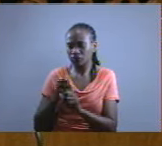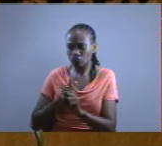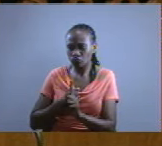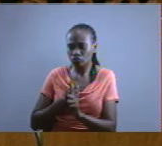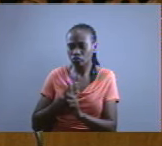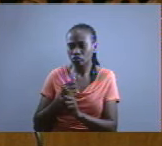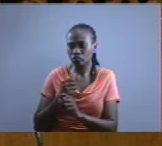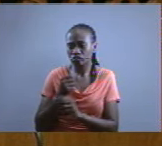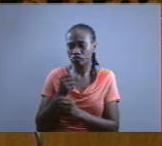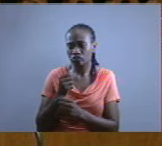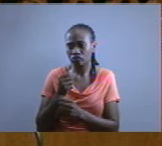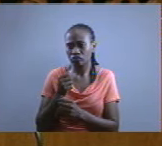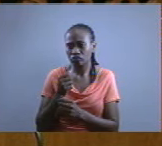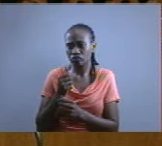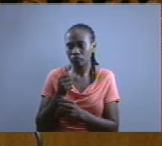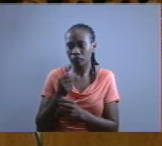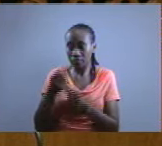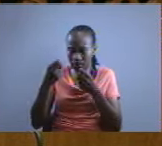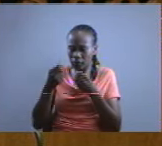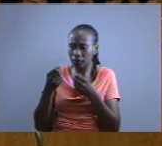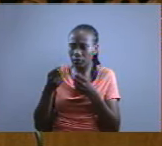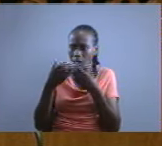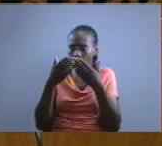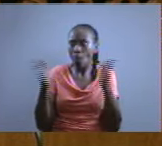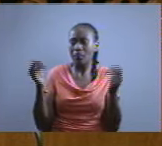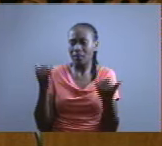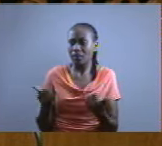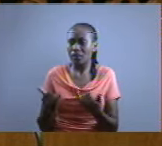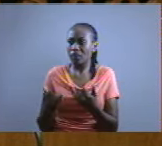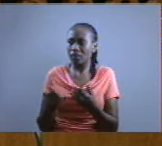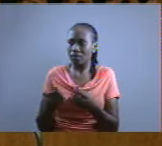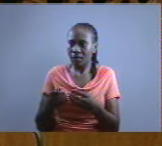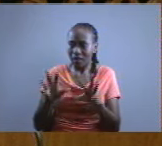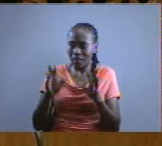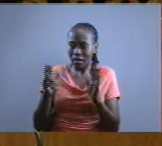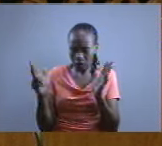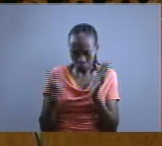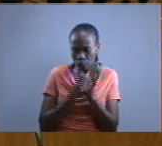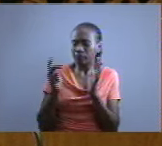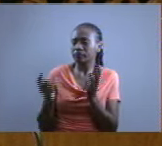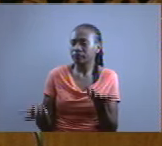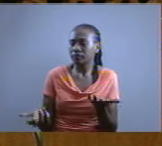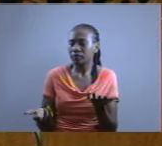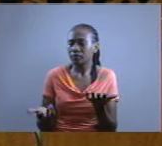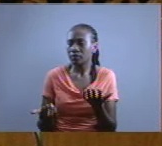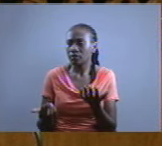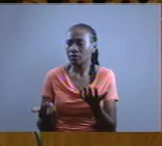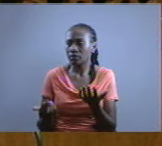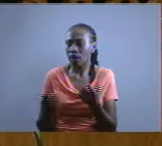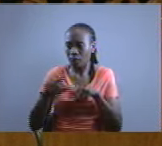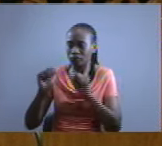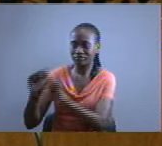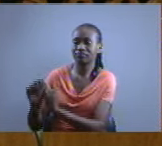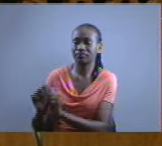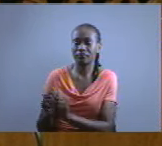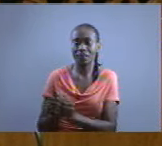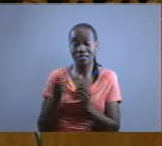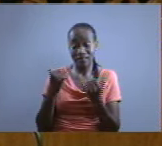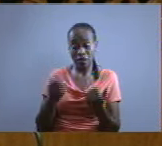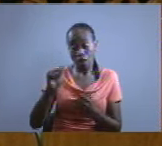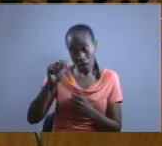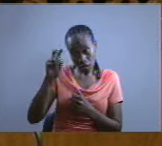Die ANC steun die wetsontwerp en versoek die burgers om trots te wees op hulle erfenis en ook